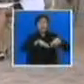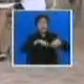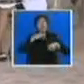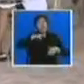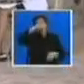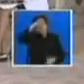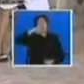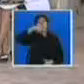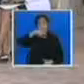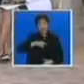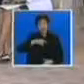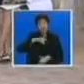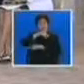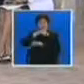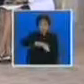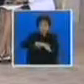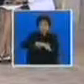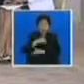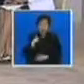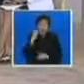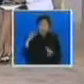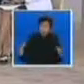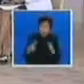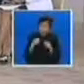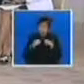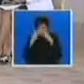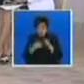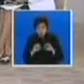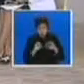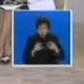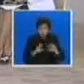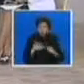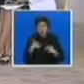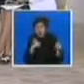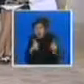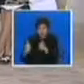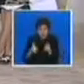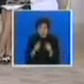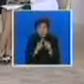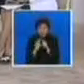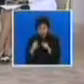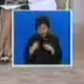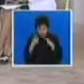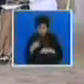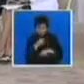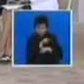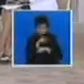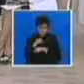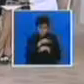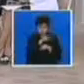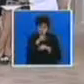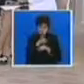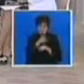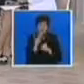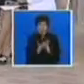พิเศษหรือว่าจะจัดให้อยู่ทำการบ้านด้วยกันหรือจะให้วิ่งเล่นในโรงเรียนก็ได้แต่ว่ามีครูดูแลอยู ่ บอกอย่างเงี้ยถ้า